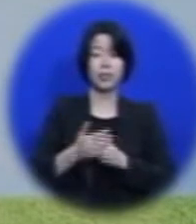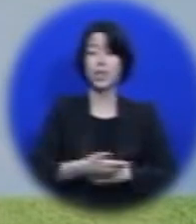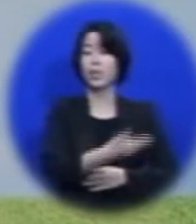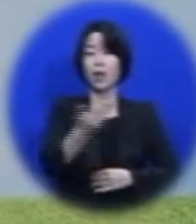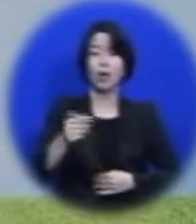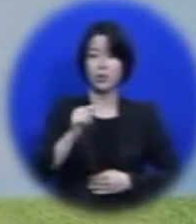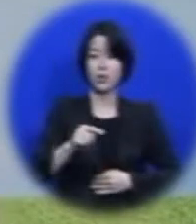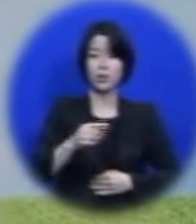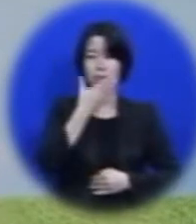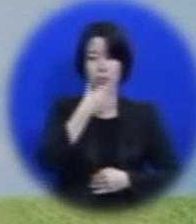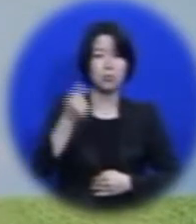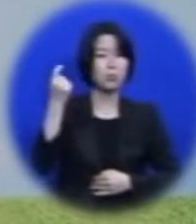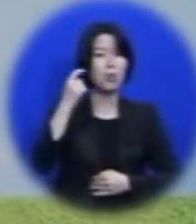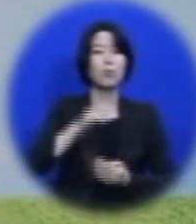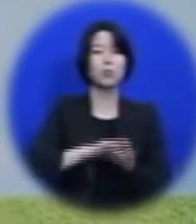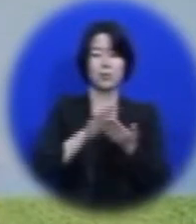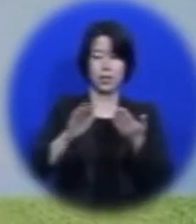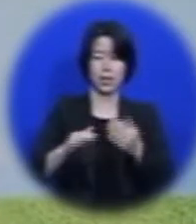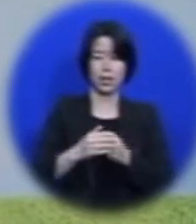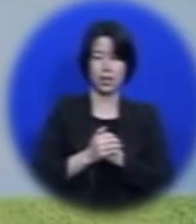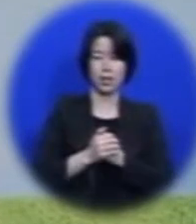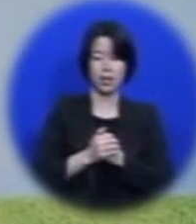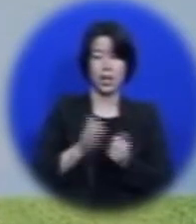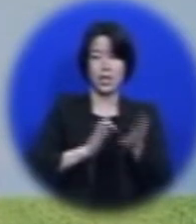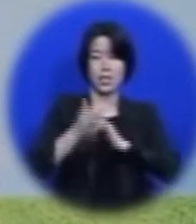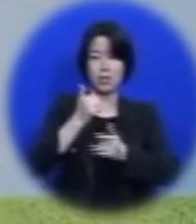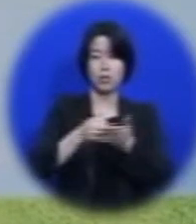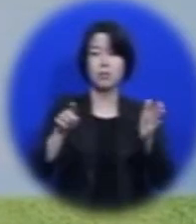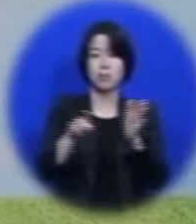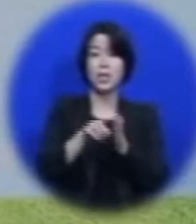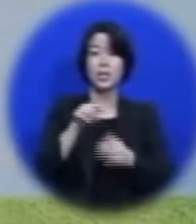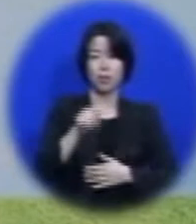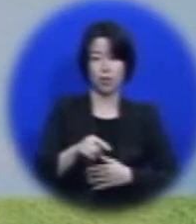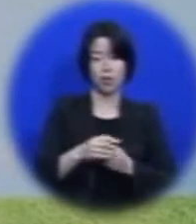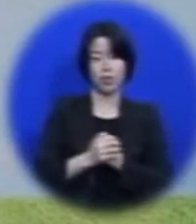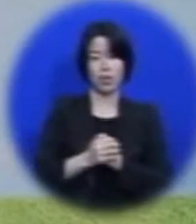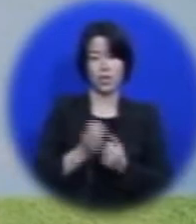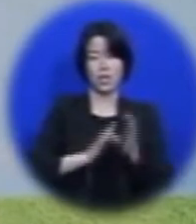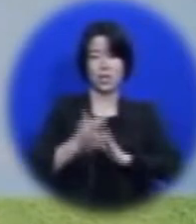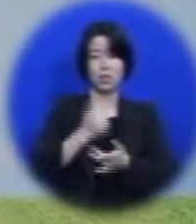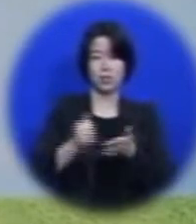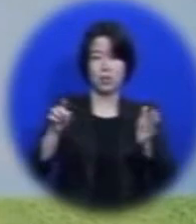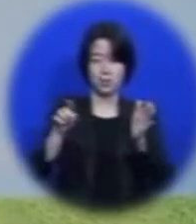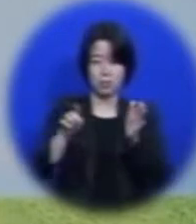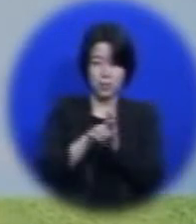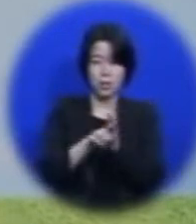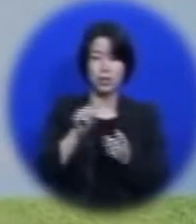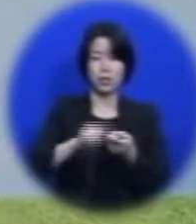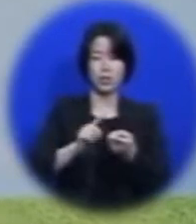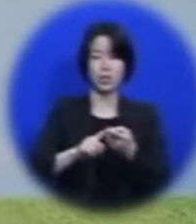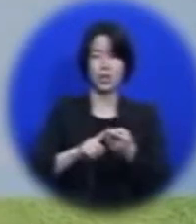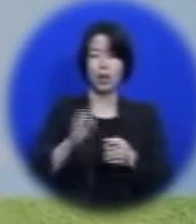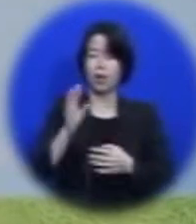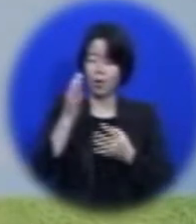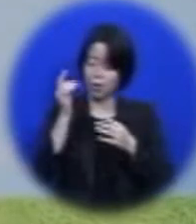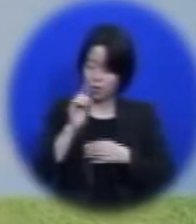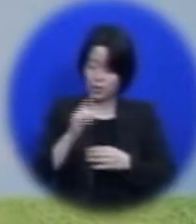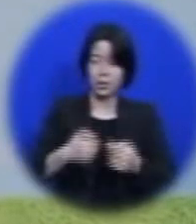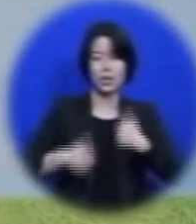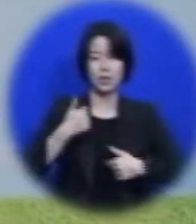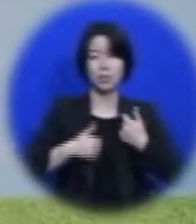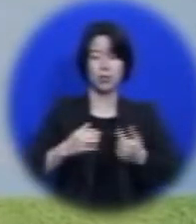여러분, 이것이 복음입니다. 예수님을 믿는 거예요. 예수님을 믿는 게 어째 그렇게 기쁘고